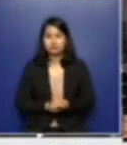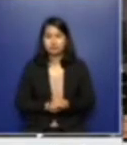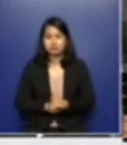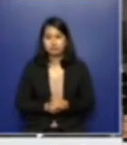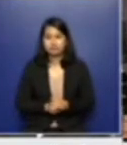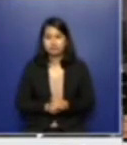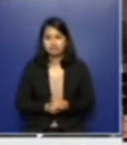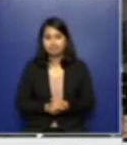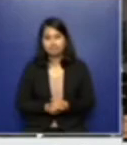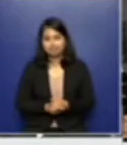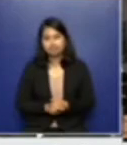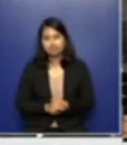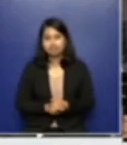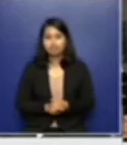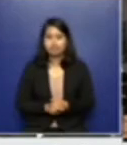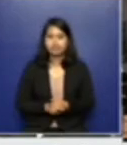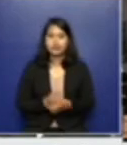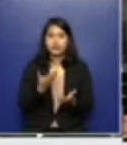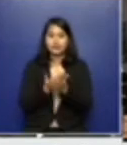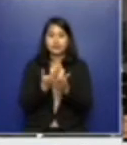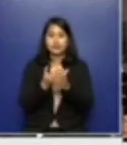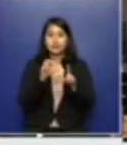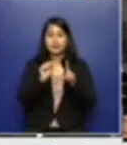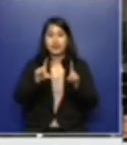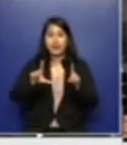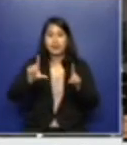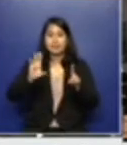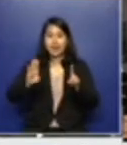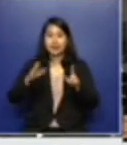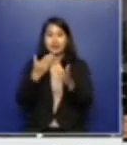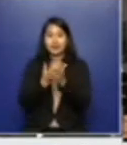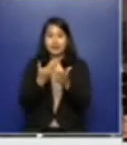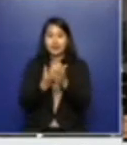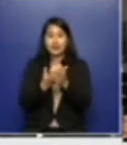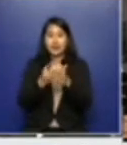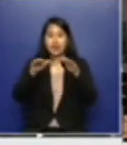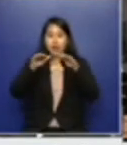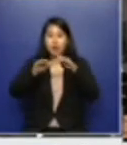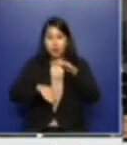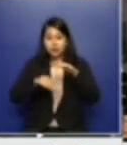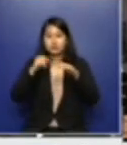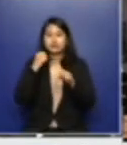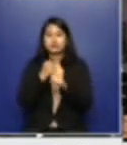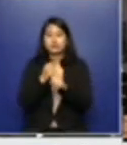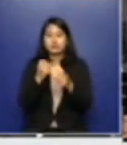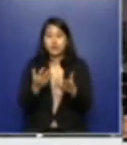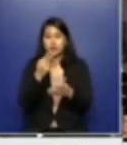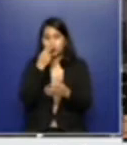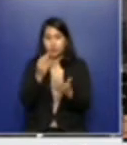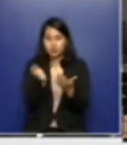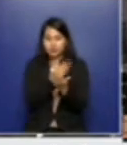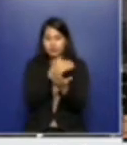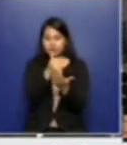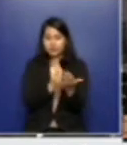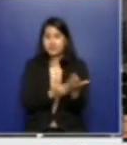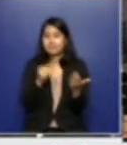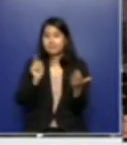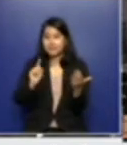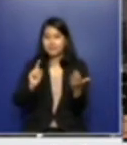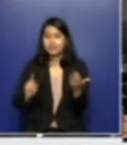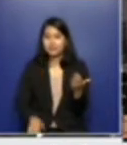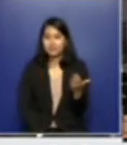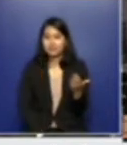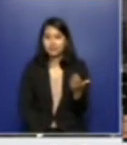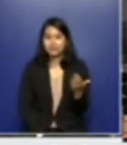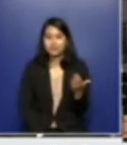ดังนั้นค่ะเงินจำนวน 100,000 ล้านบาทที่ต้องตัดลดลงไปเราสามารถดูได้จากรายการใดบ้าง